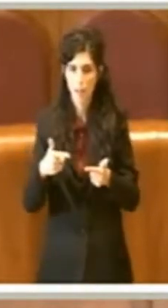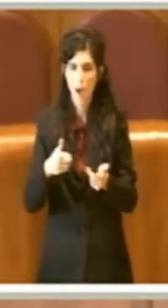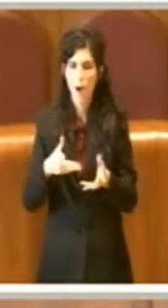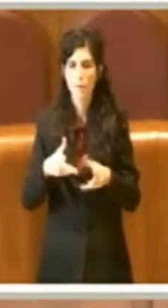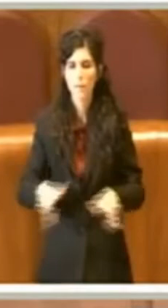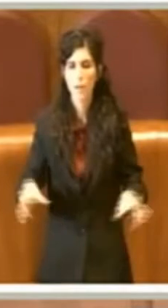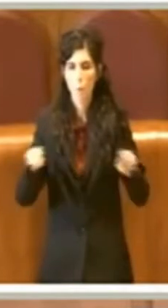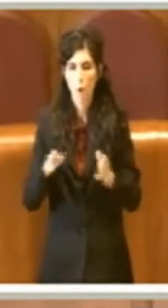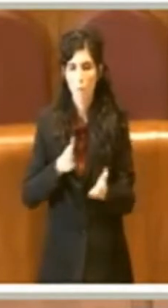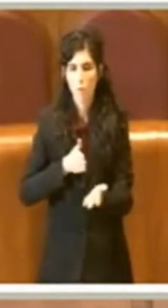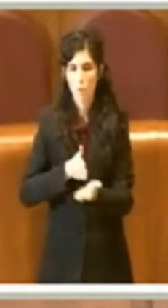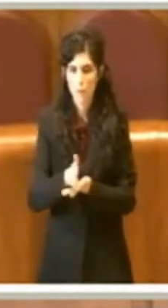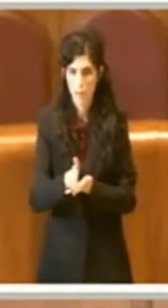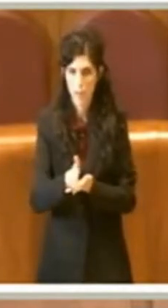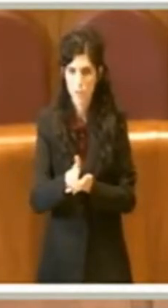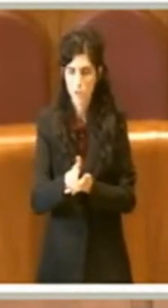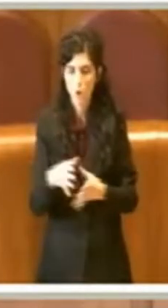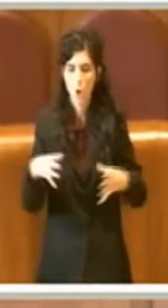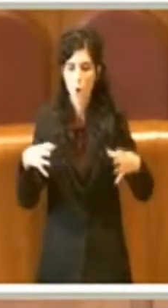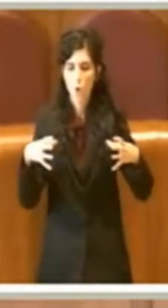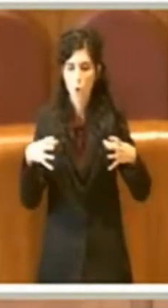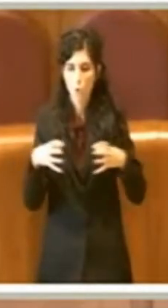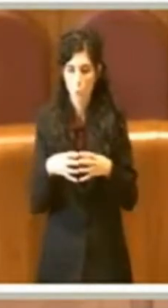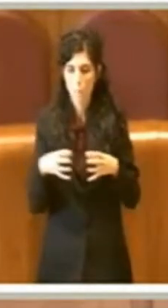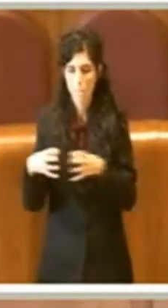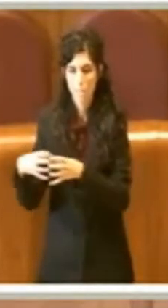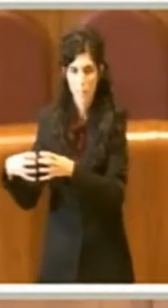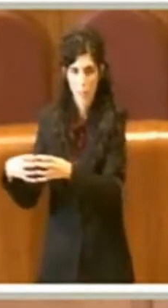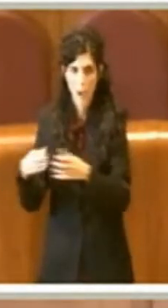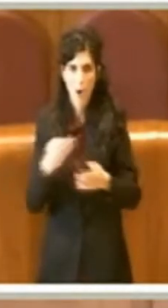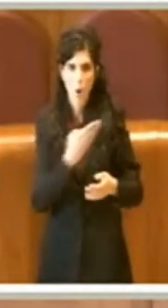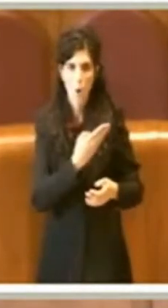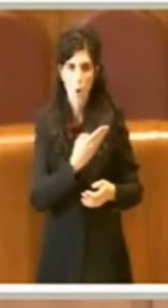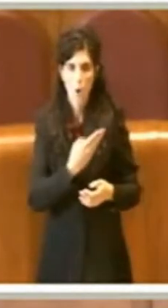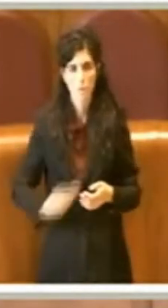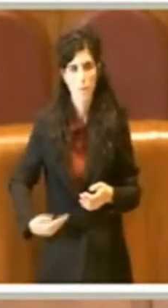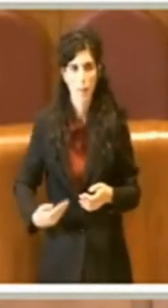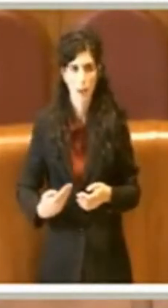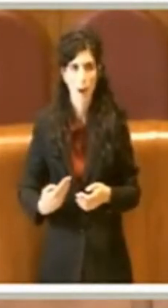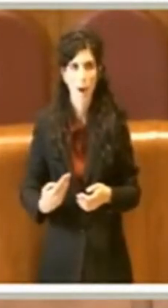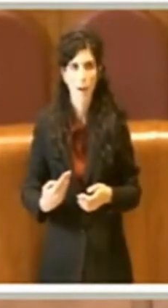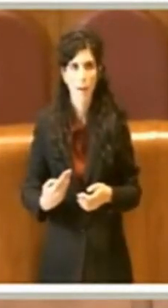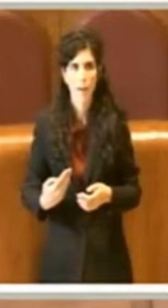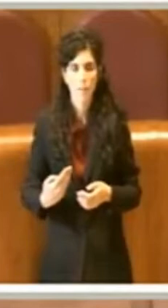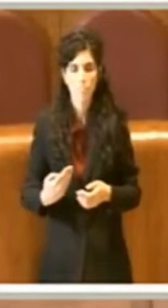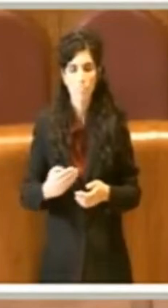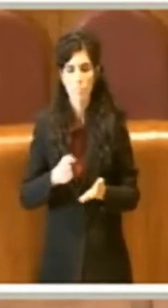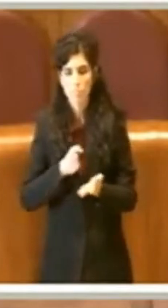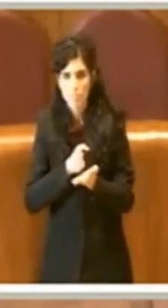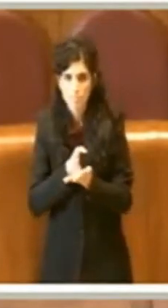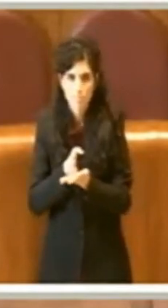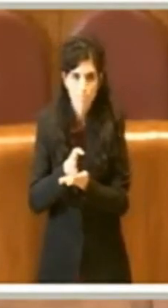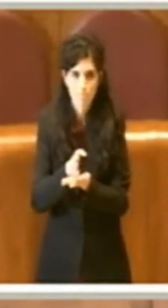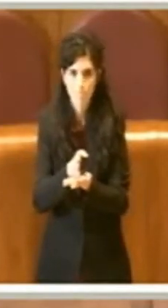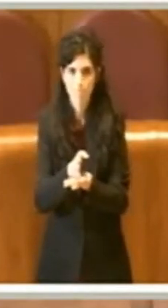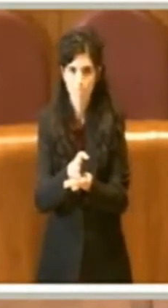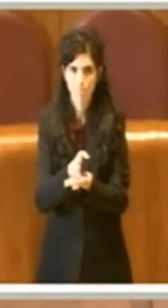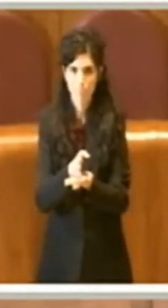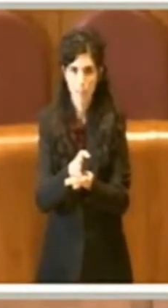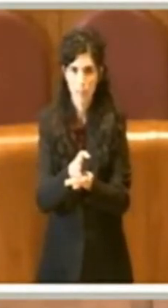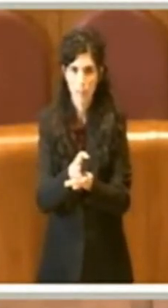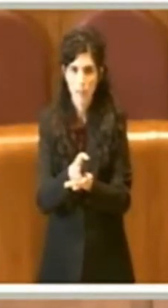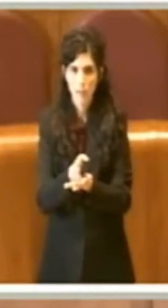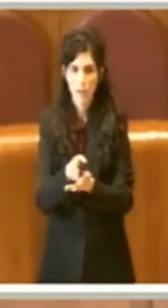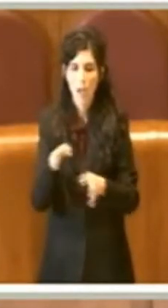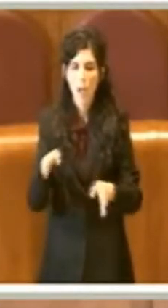dove effettivamente il gruppo consigli gruppi consiliari debbano debbano può appunto prendere possesso